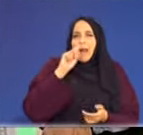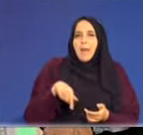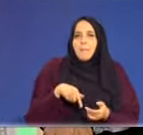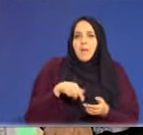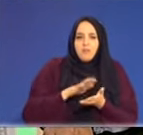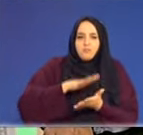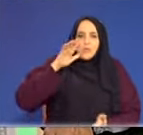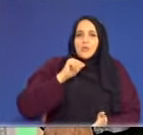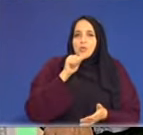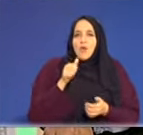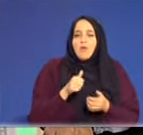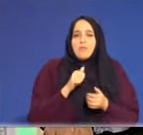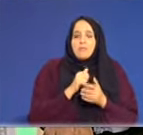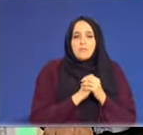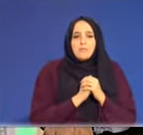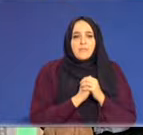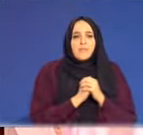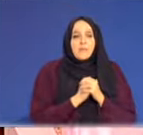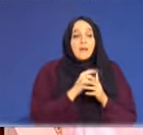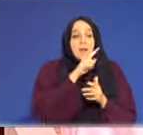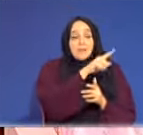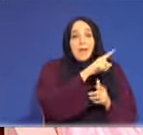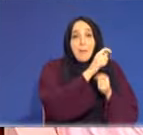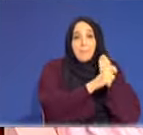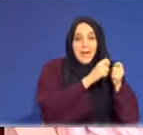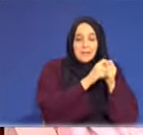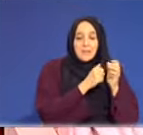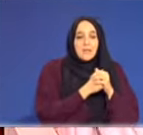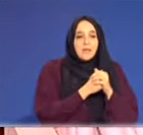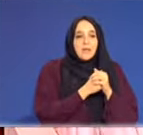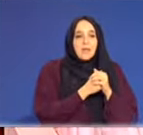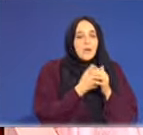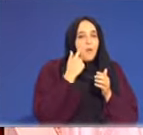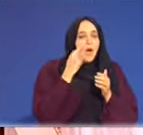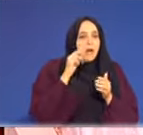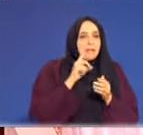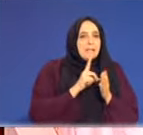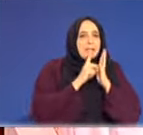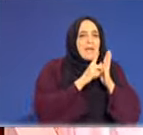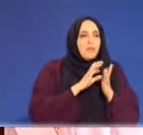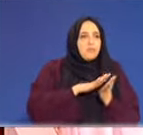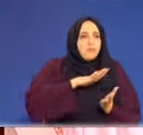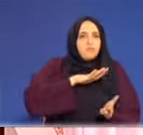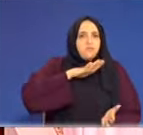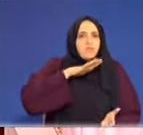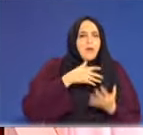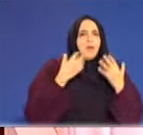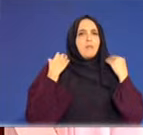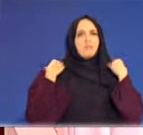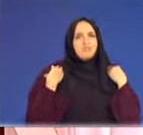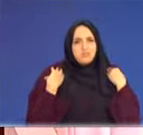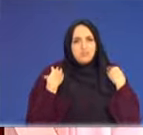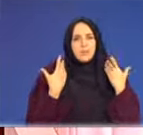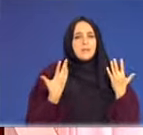نعم. ولكن بعد مدة هذاك المدين المقترض يشوف الديون زادت عليه وثقل